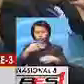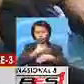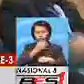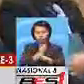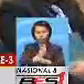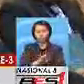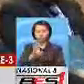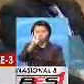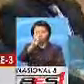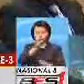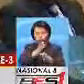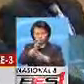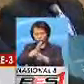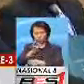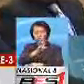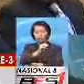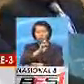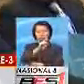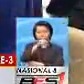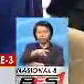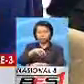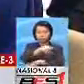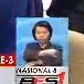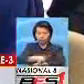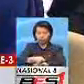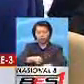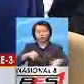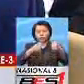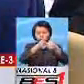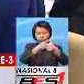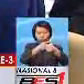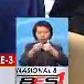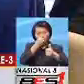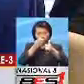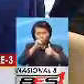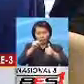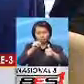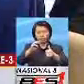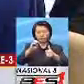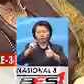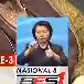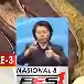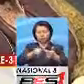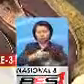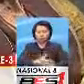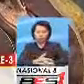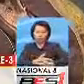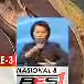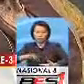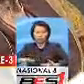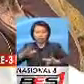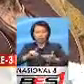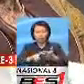Tujuh bidang keutamaan NRP digariskan antaranya iaitu pemakanan maternal, bayi dan kanak-kanak